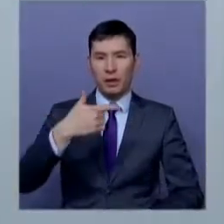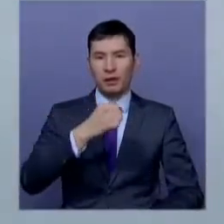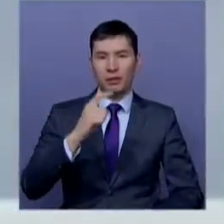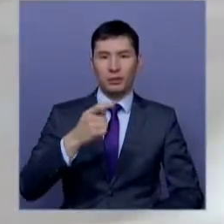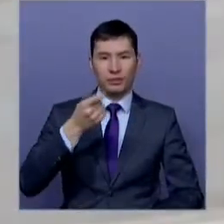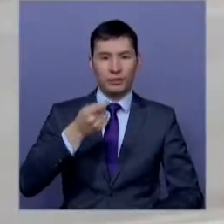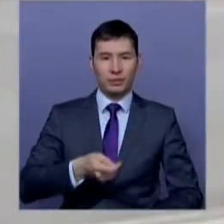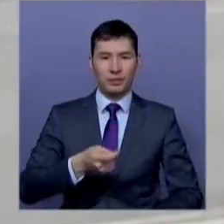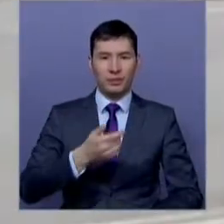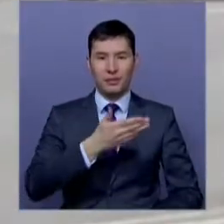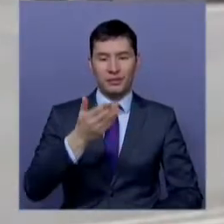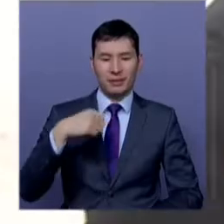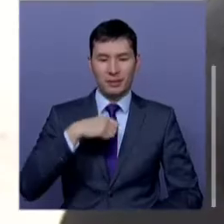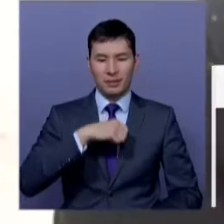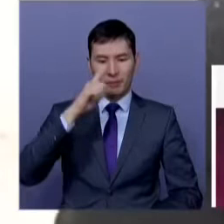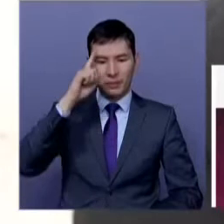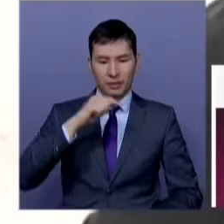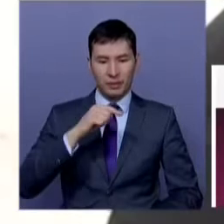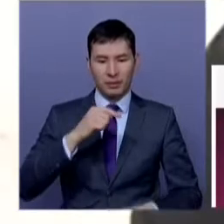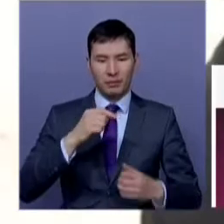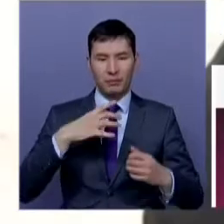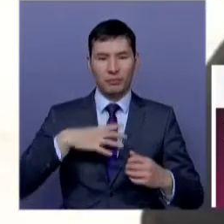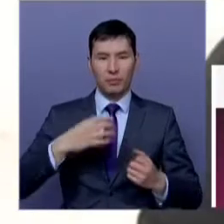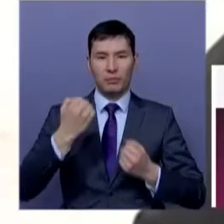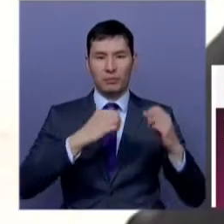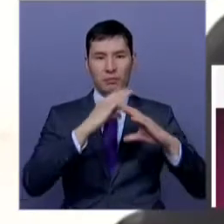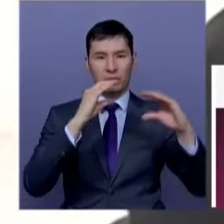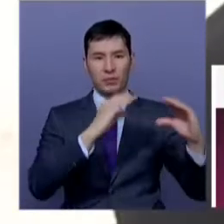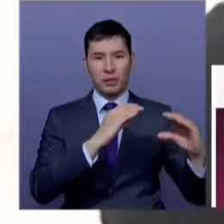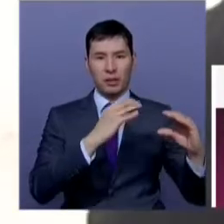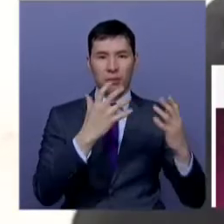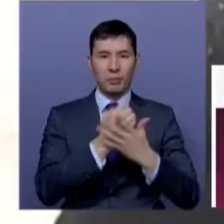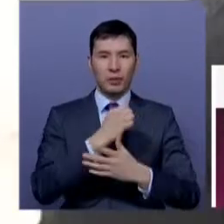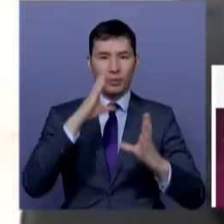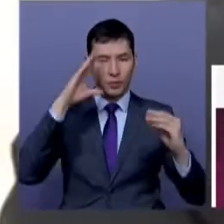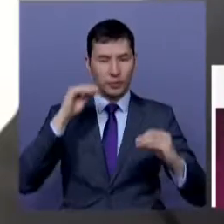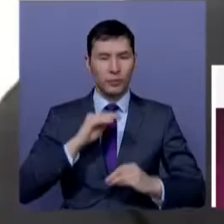көріп тұрғандай сыртқы парковкада тұр, жолдың бойындағы.